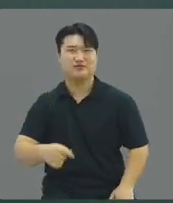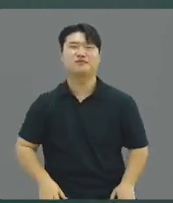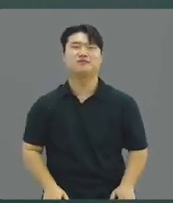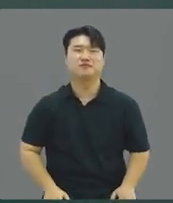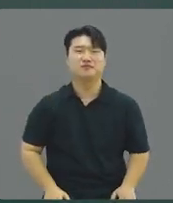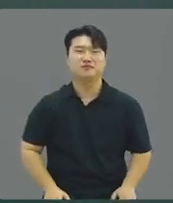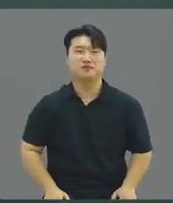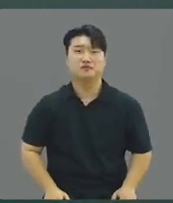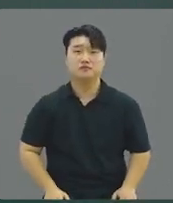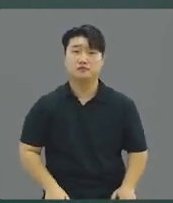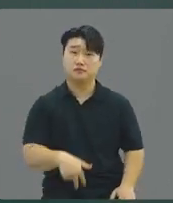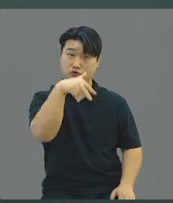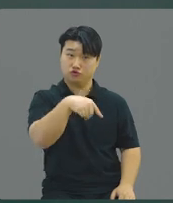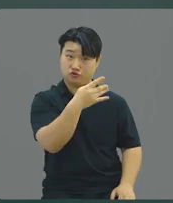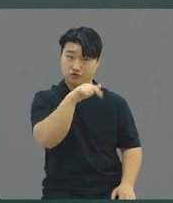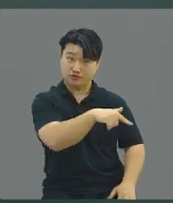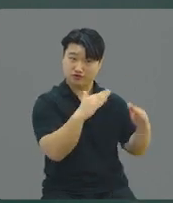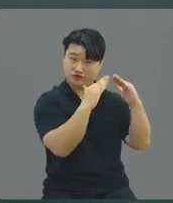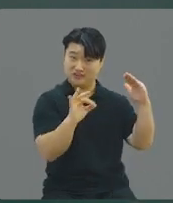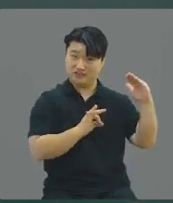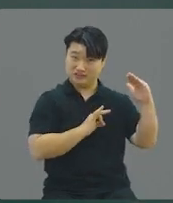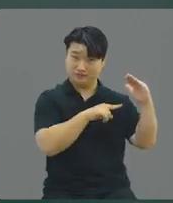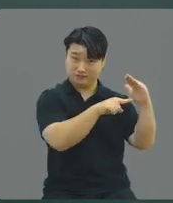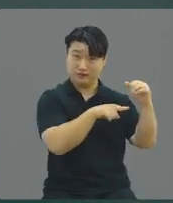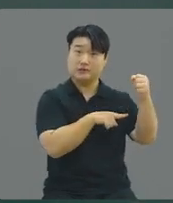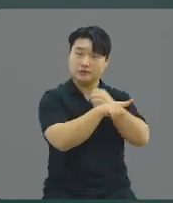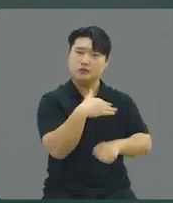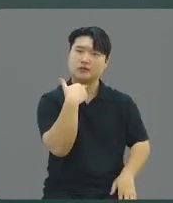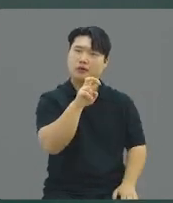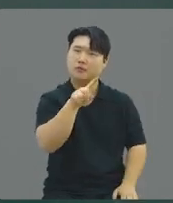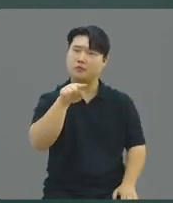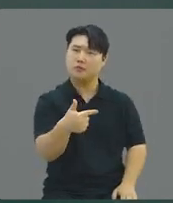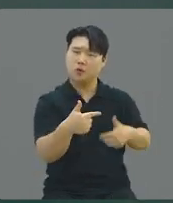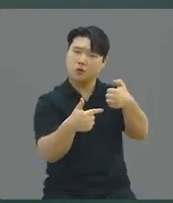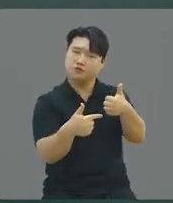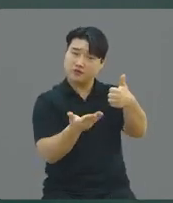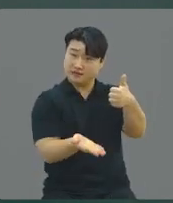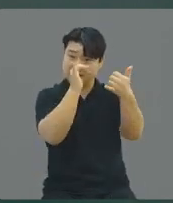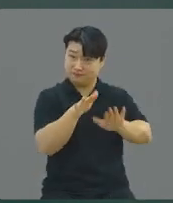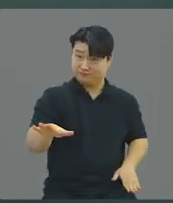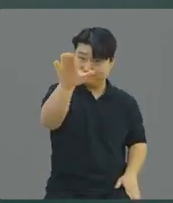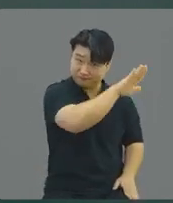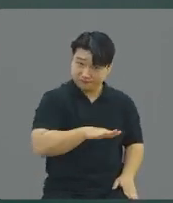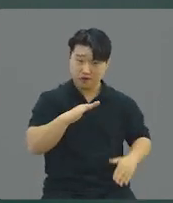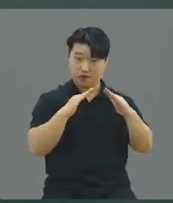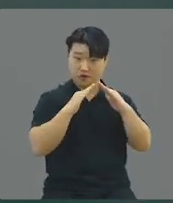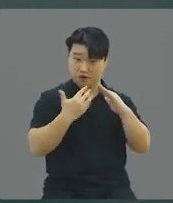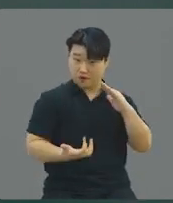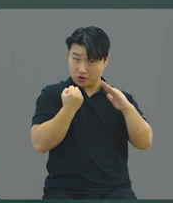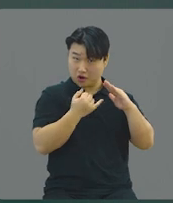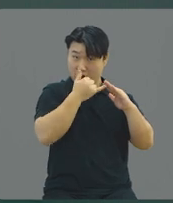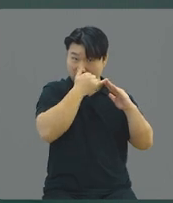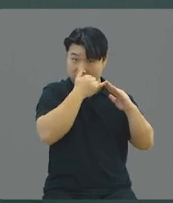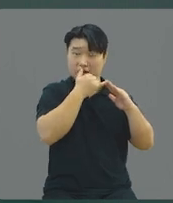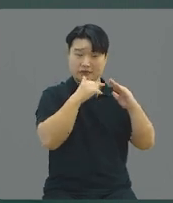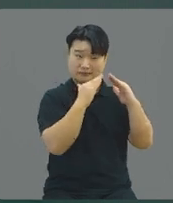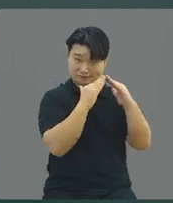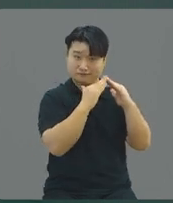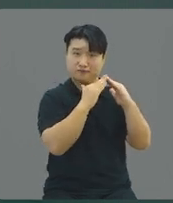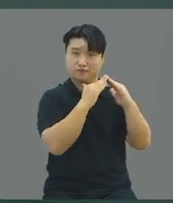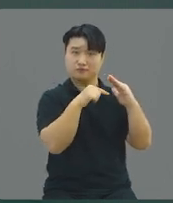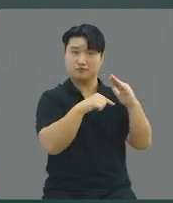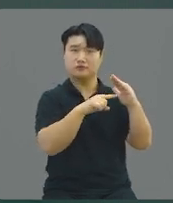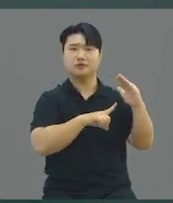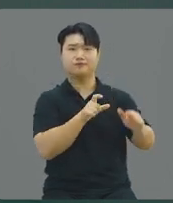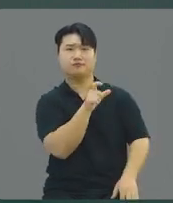거고, 주택연금은 이제 집을 가진 만 55세의 국민이 그 집을 담보로